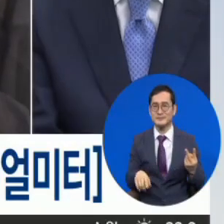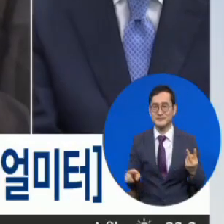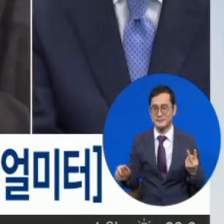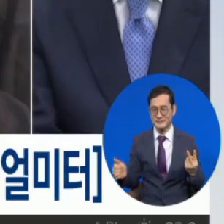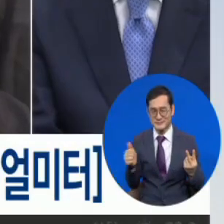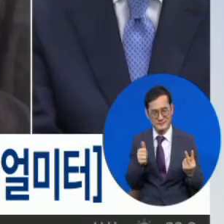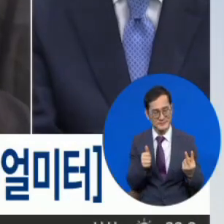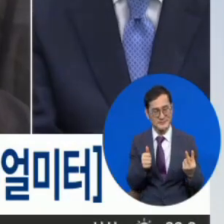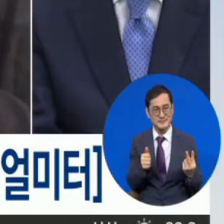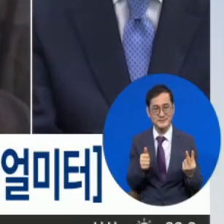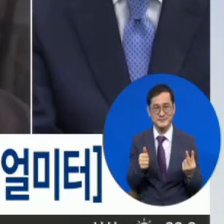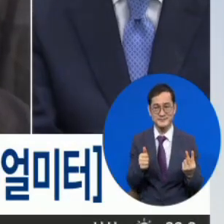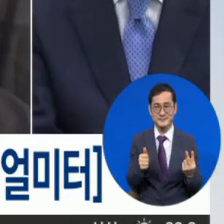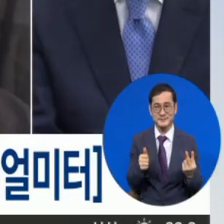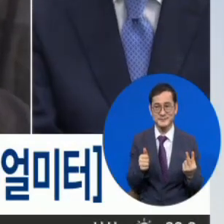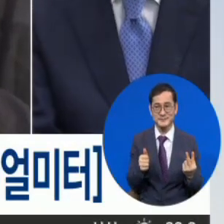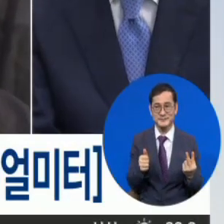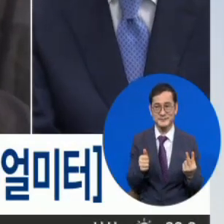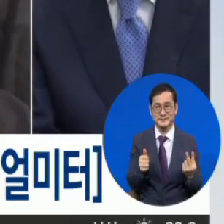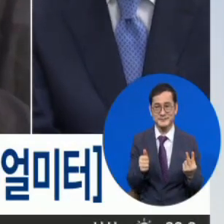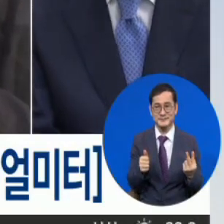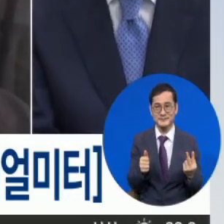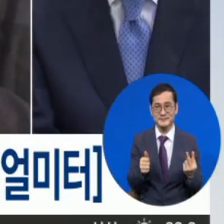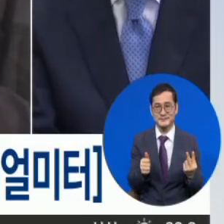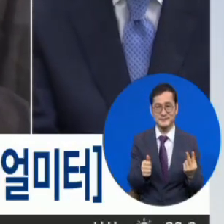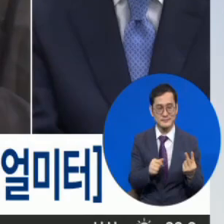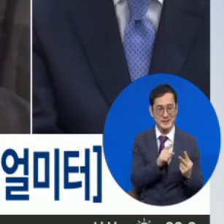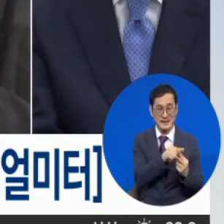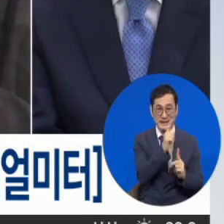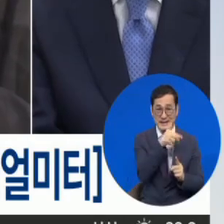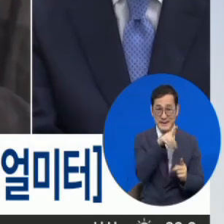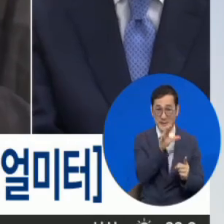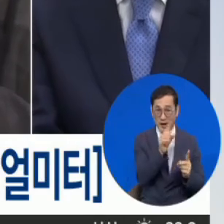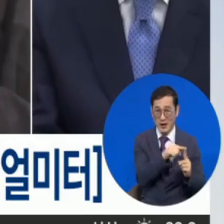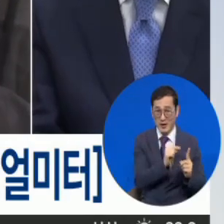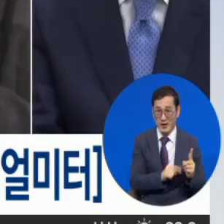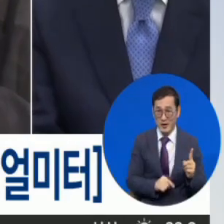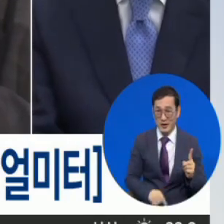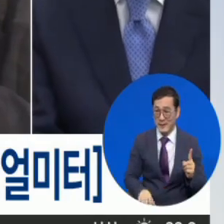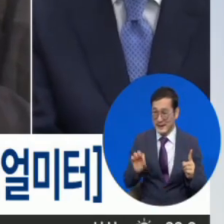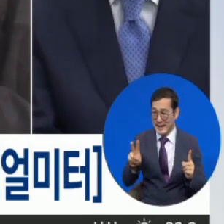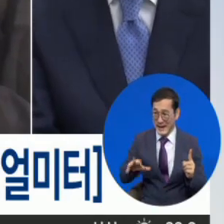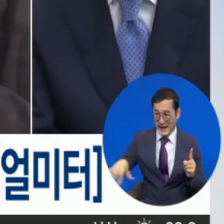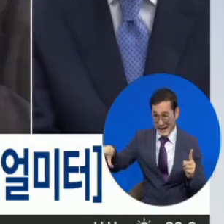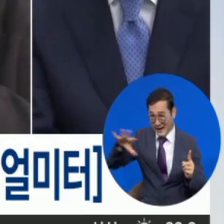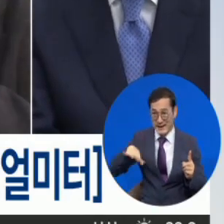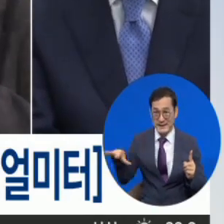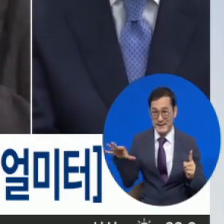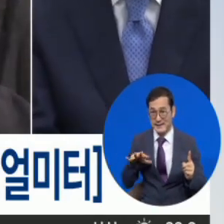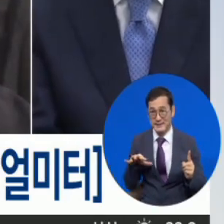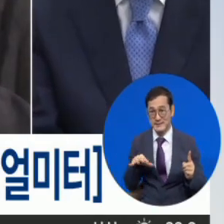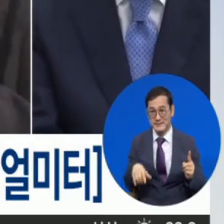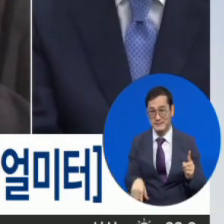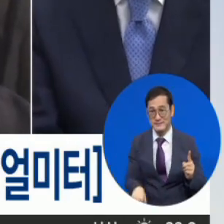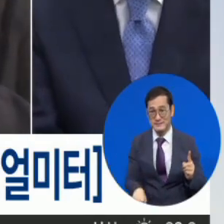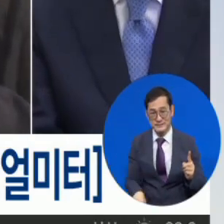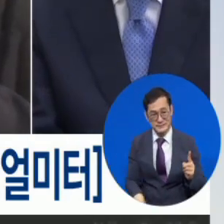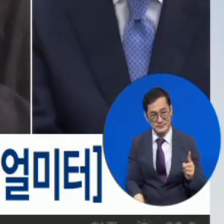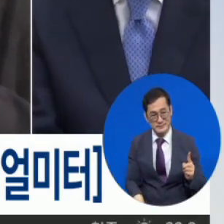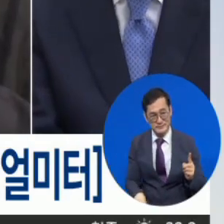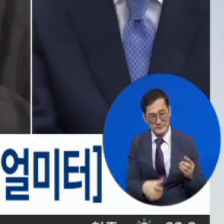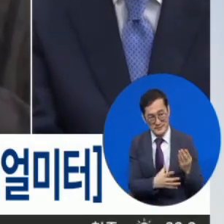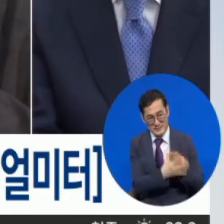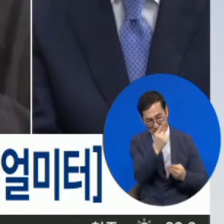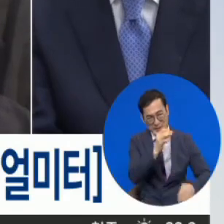아니겠습니까? 이재명 지사가 민주당의 최종 후보가 된다. 그럼 야권 전체 진영에서 봤을 때는 민주당이 원팀으로 선거 치르기 쉽지 않을 것